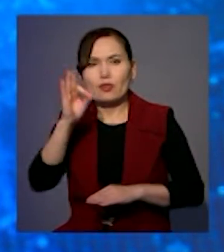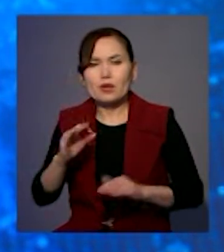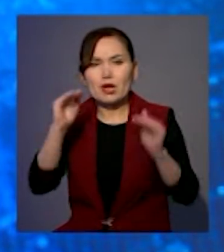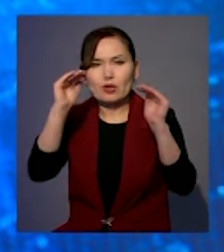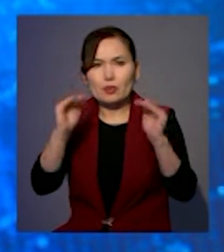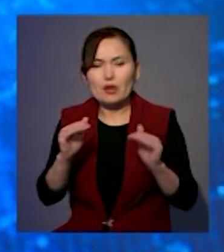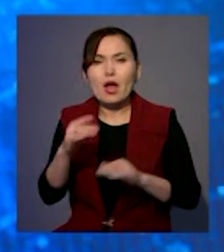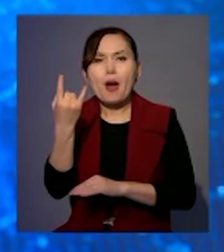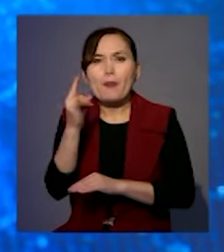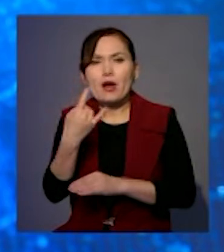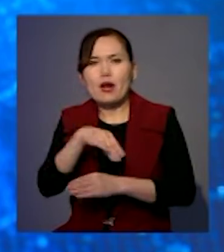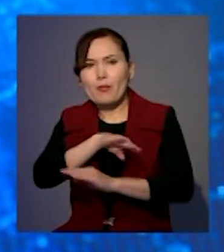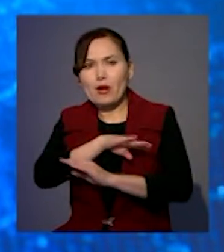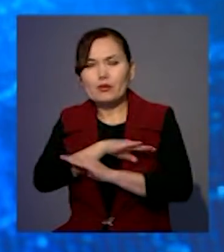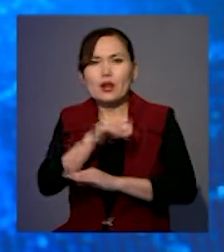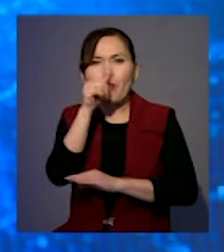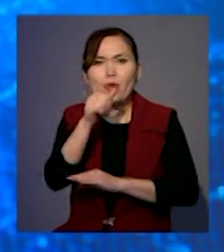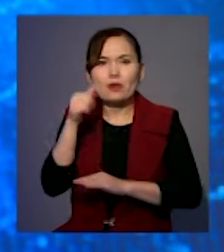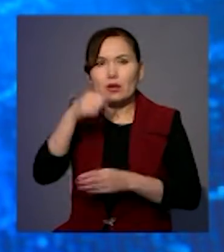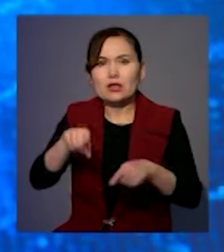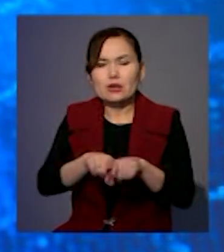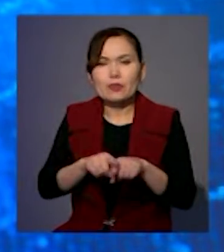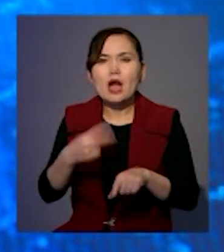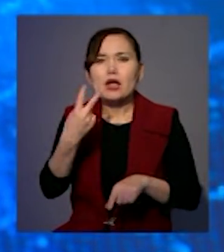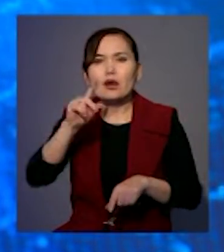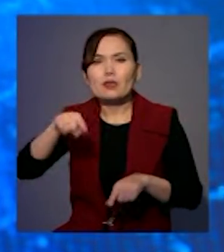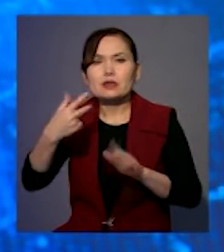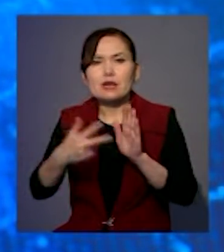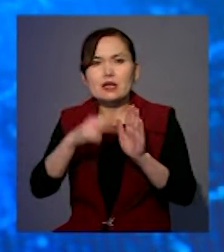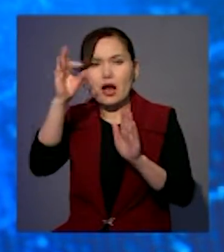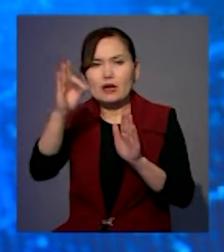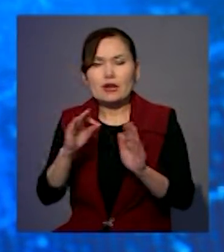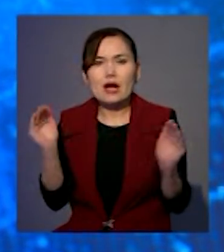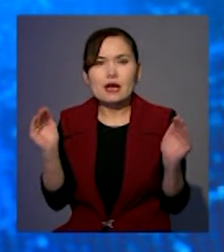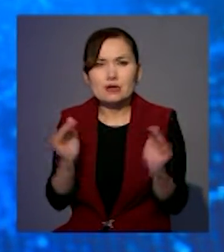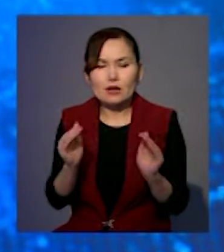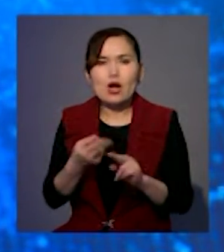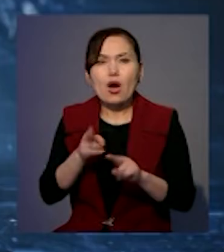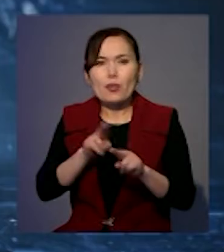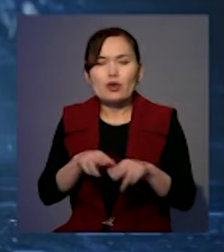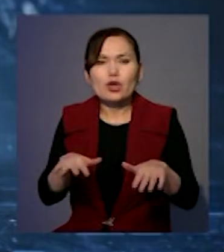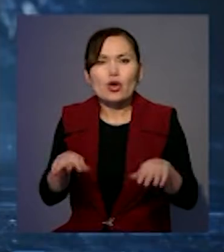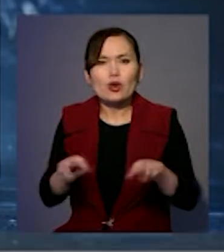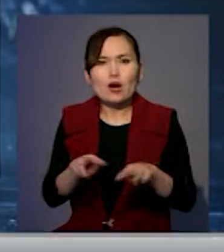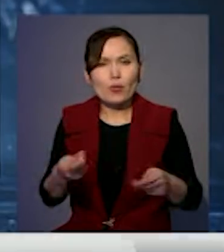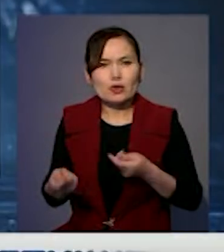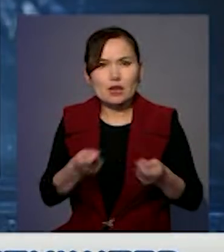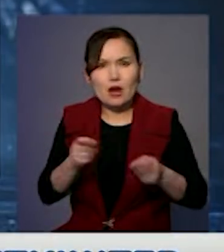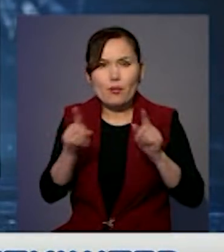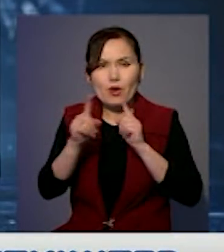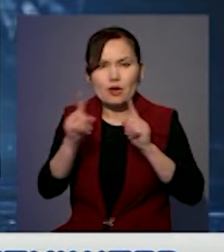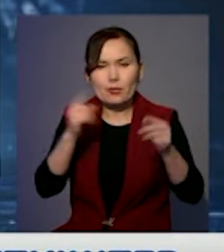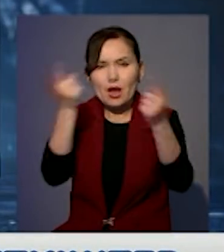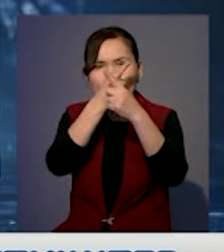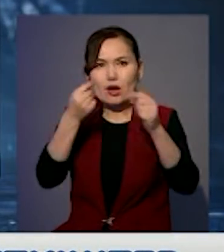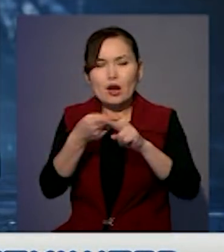1,2%-ке төмендеген, бала өлімі де былтырға қарағанда 2,8%-ке азайған. Бұл туралы үкіметтің кеңейтілген отырысында